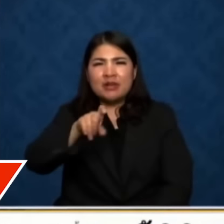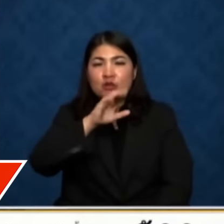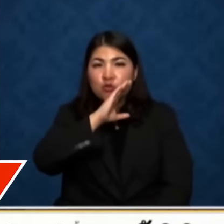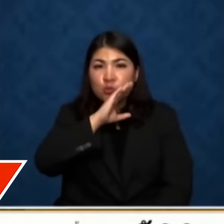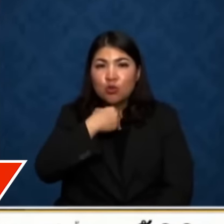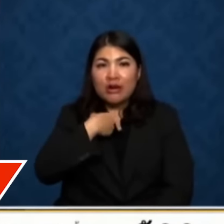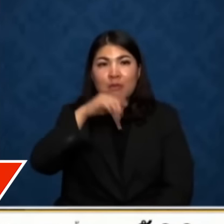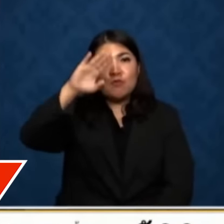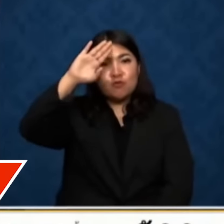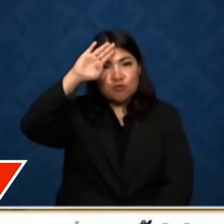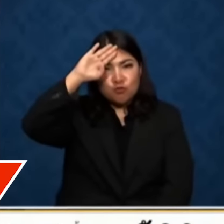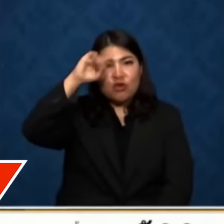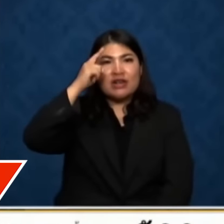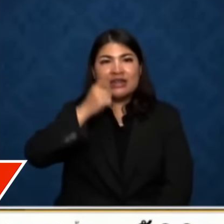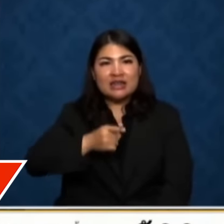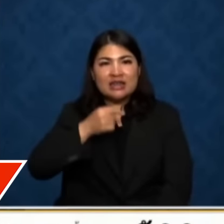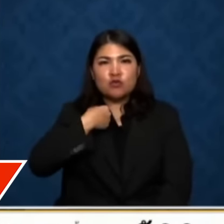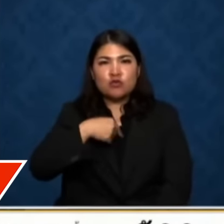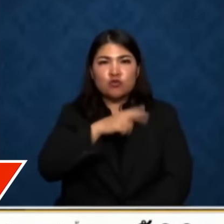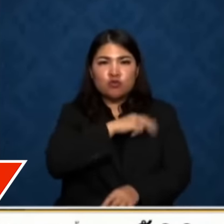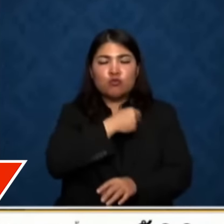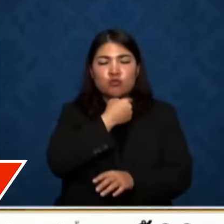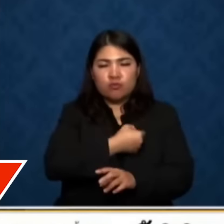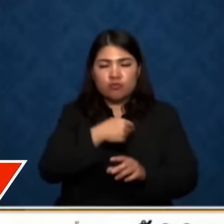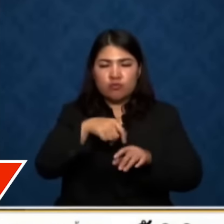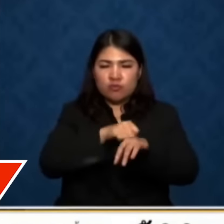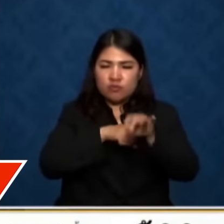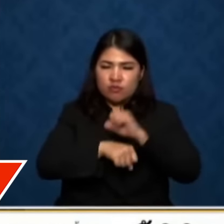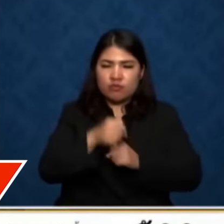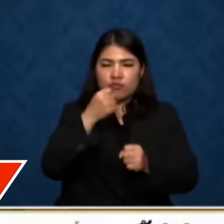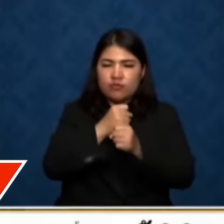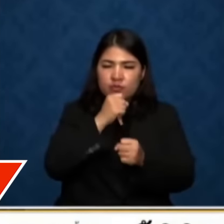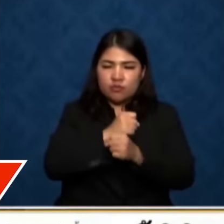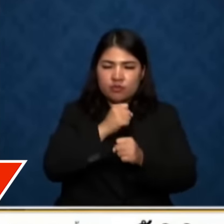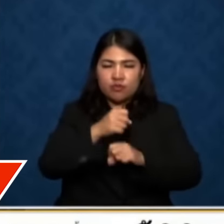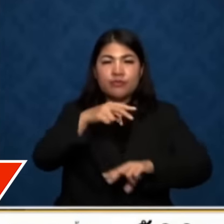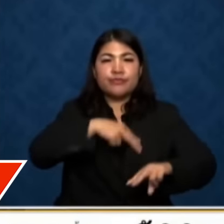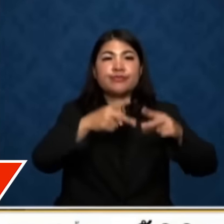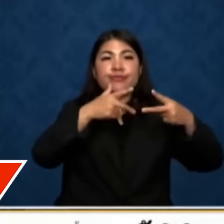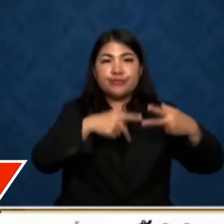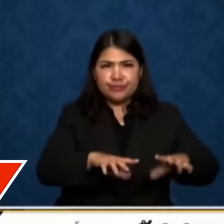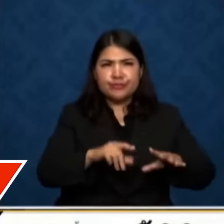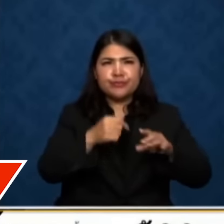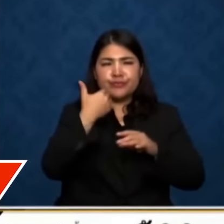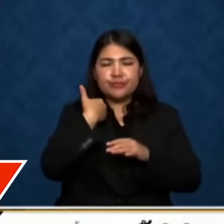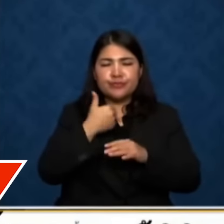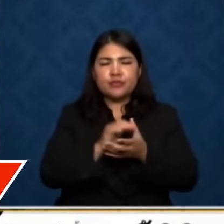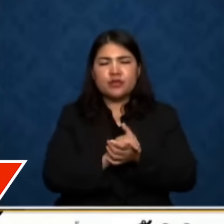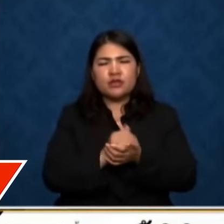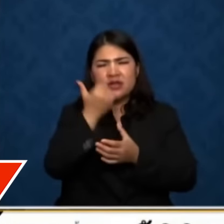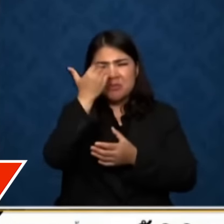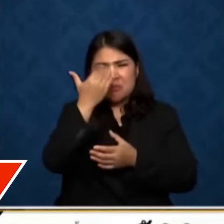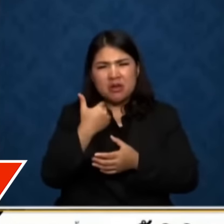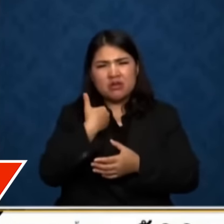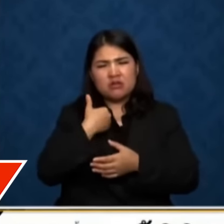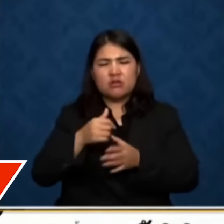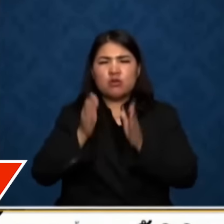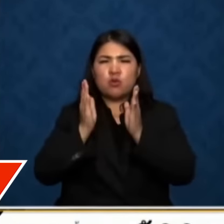าผู้ป่วยป่วยจริงคุณหมอปฏิบัติหน้าที่โดยชอบแล้วเมื่อเราเอาข้อต่างๆมาร้อยเรียงกันทำไมประชาชนถึงยังสงสั